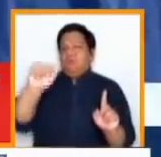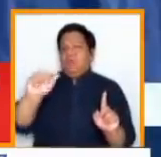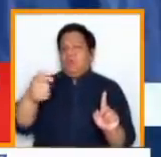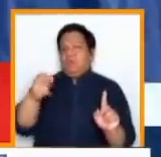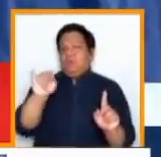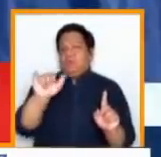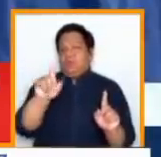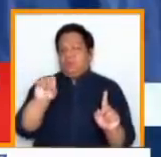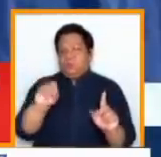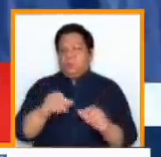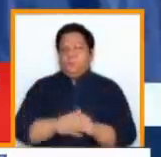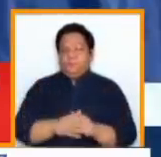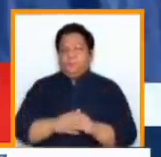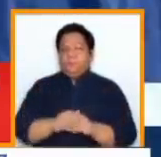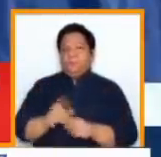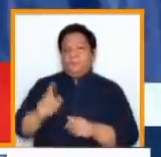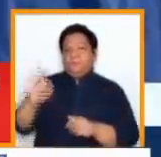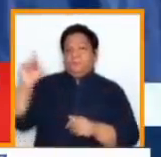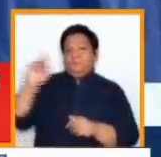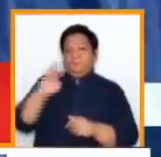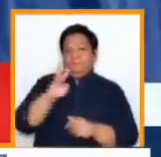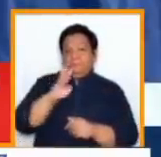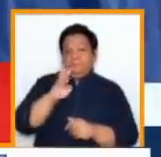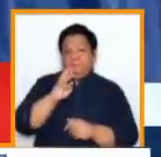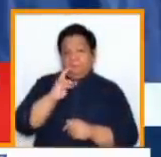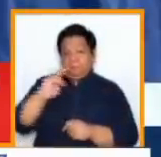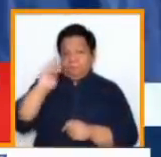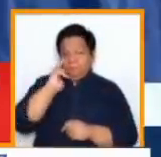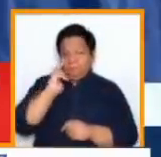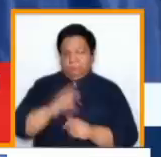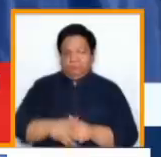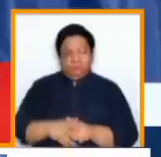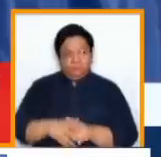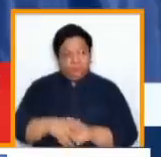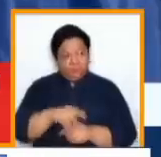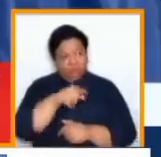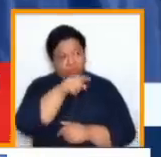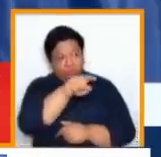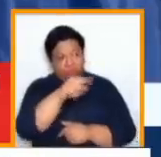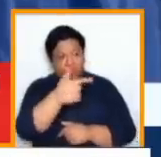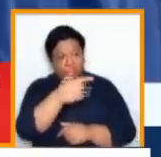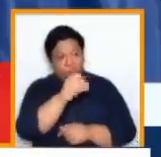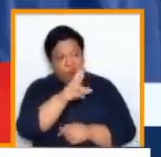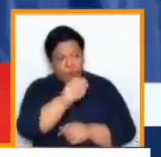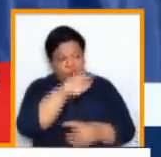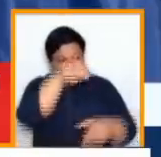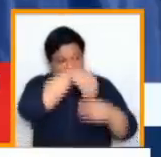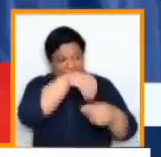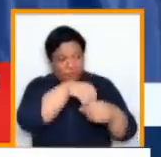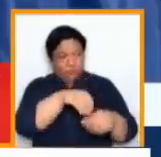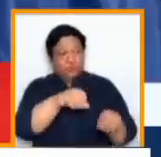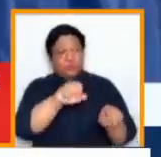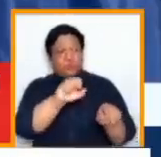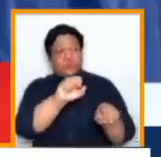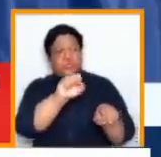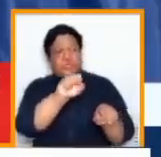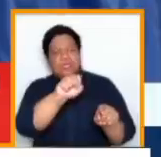Subic Bay Authority ka, may mga transactions doon na